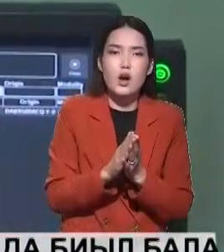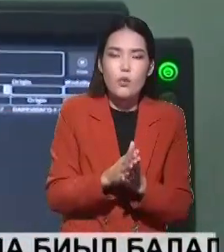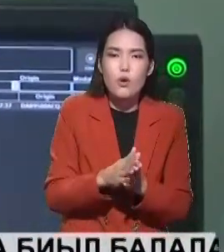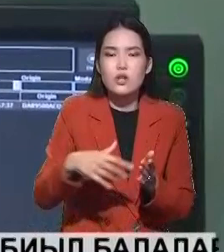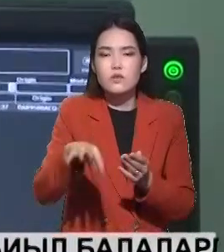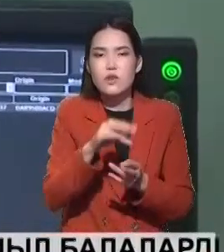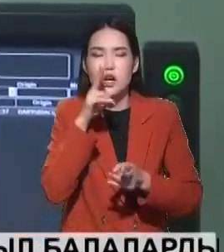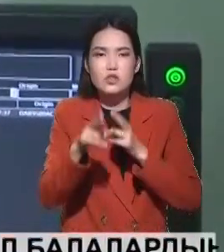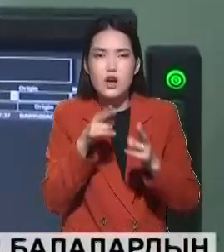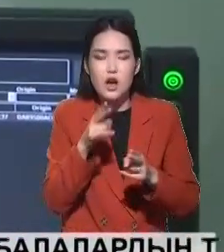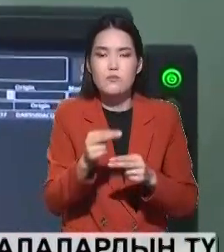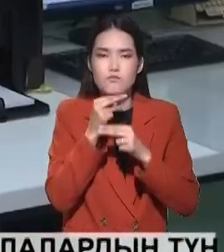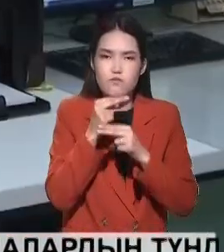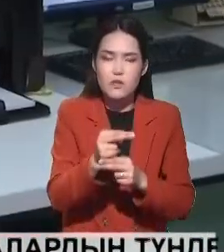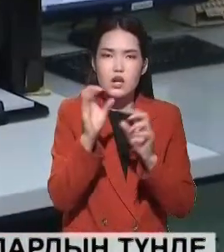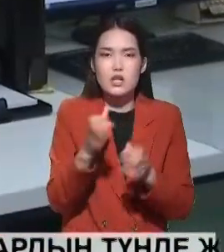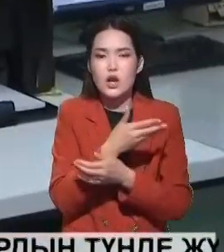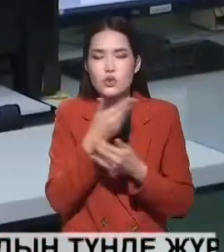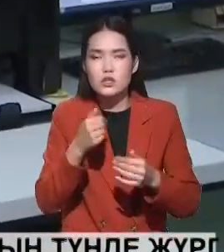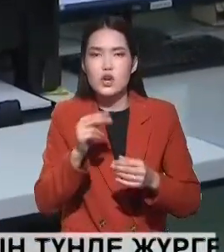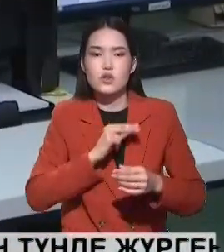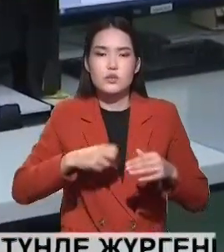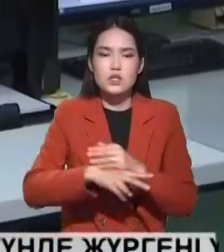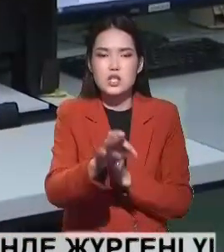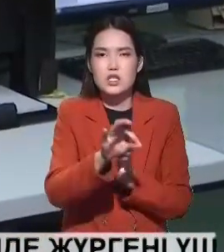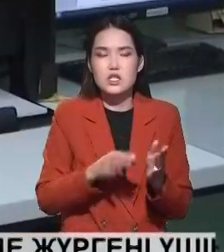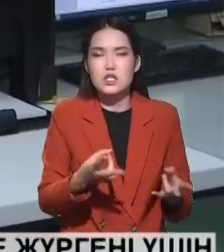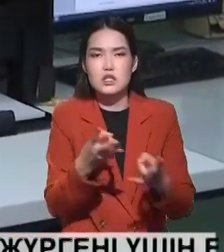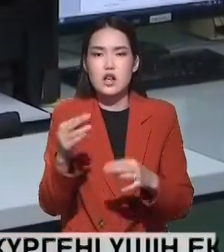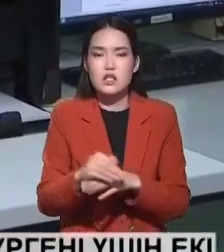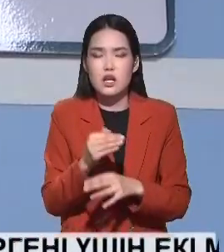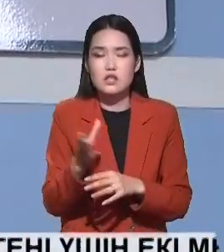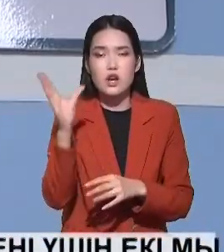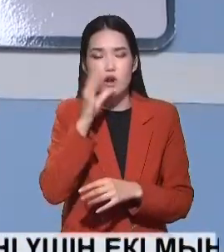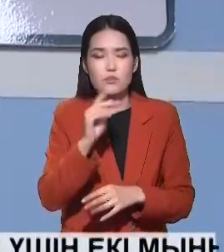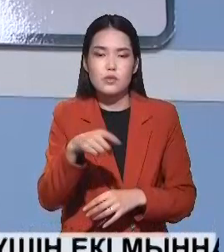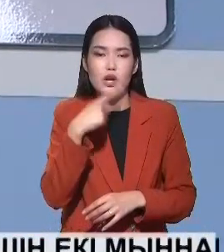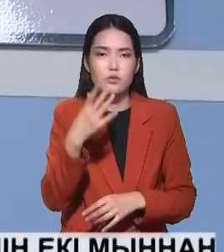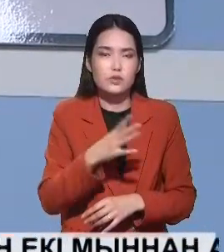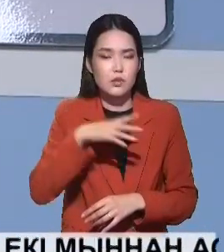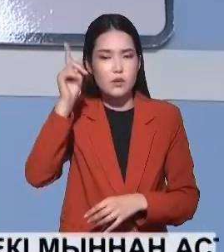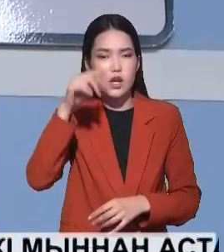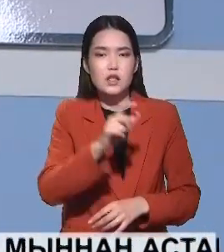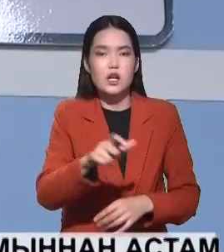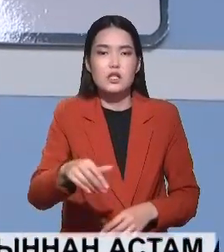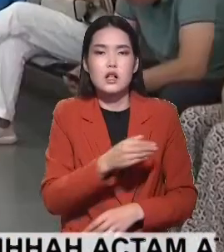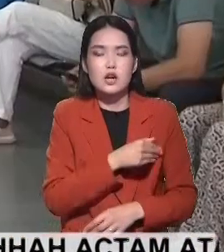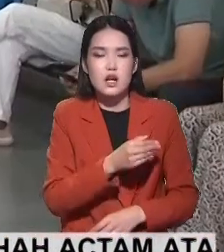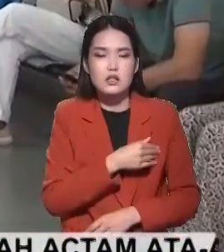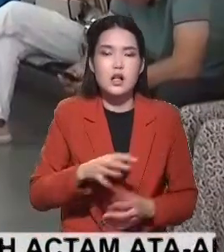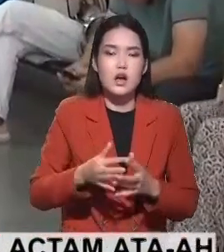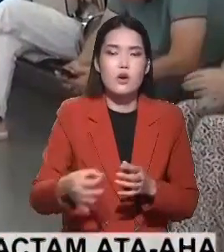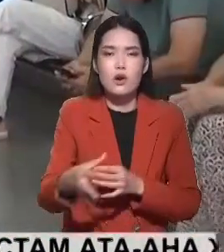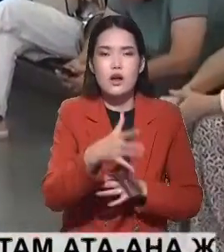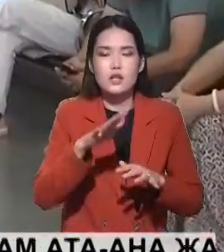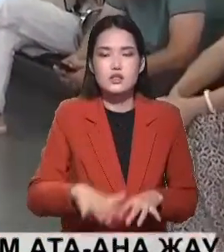қалмайтынын, заңсыз жұмыстан шығарылған жағдайда міндетті түрде тиісті шаралар қабылданатынын айтты. Айта кетейік, халық қалауларының ауыл аймақтарға сапары